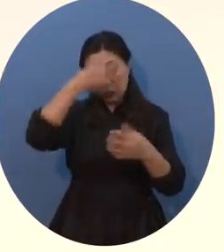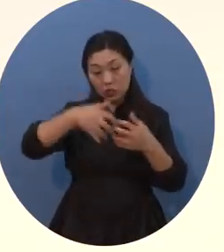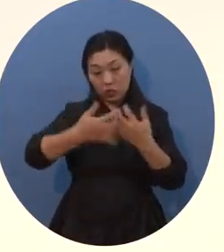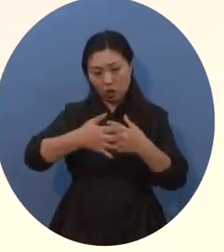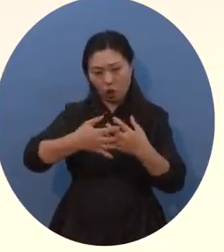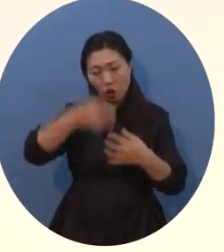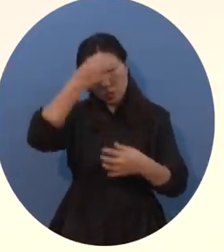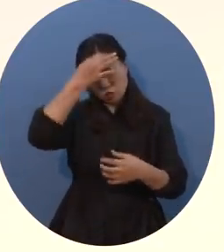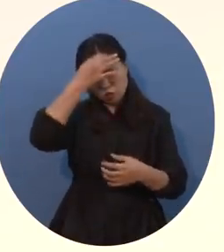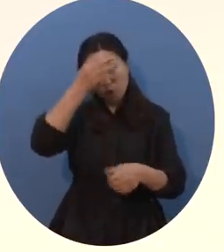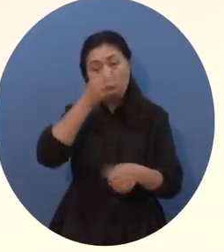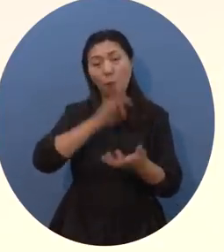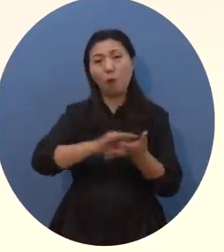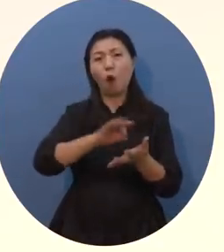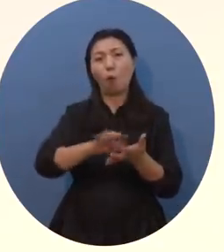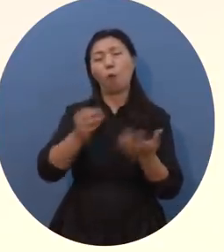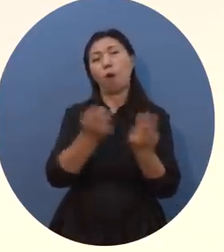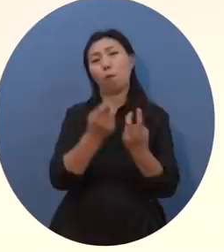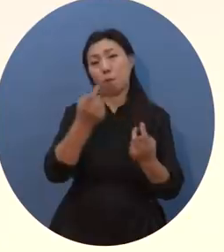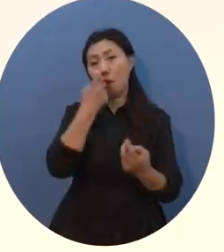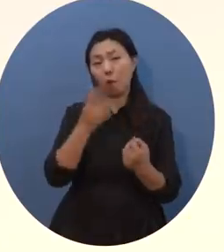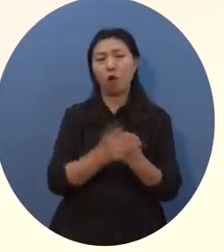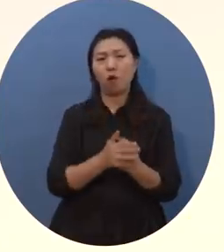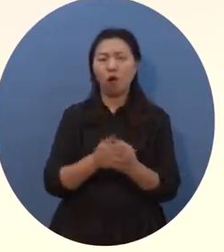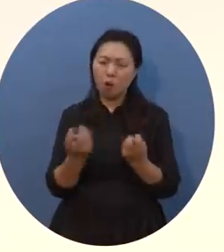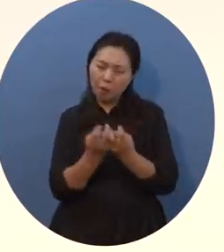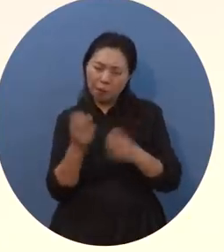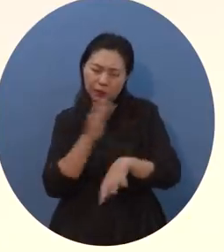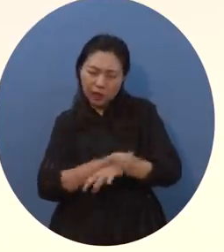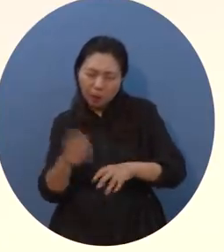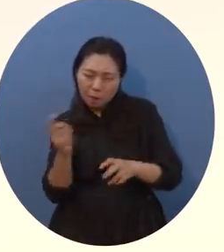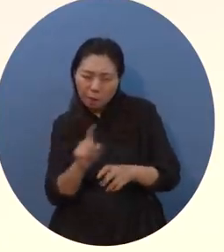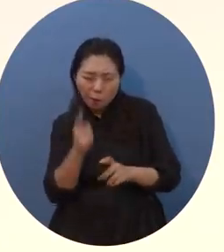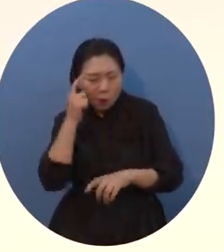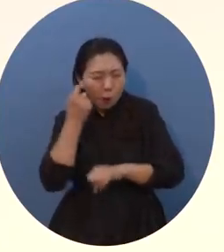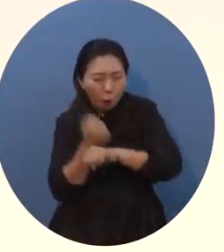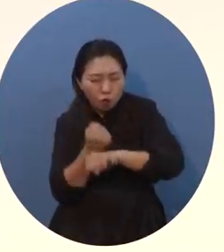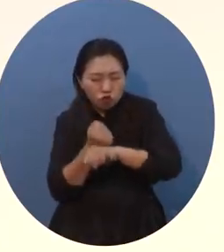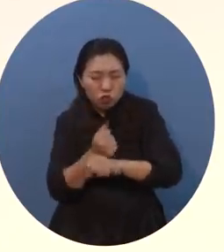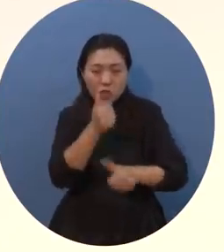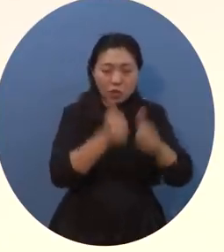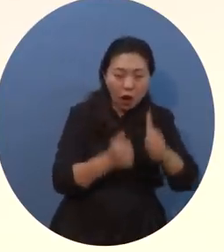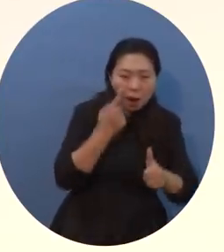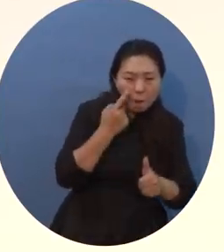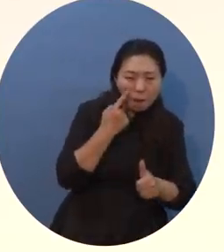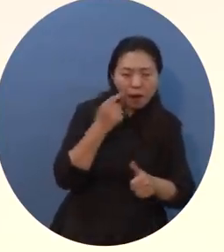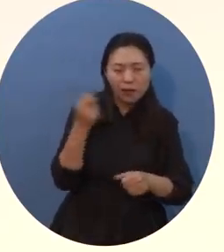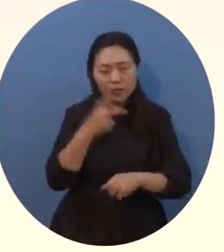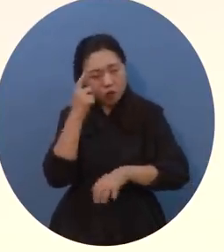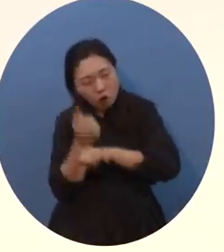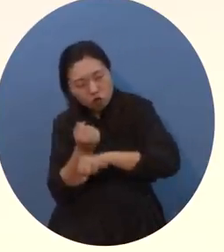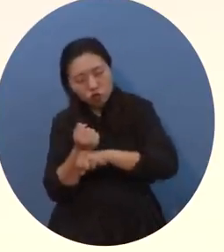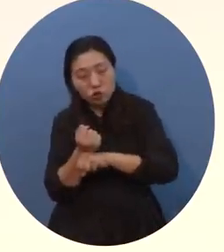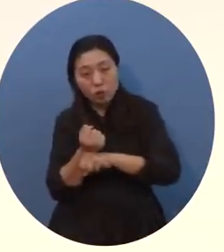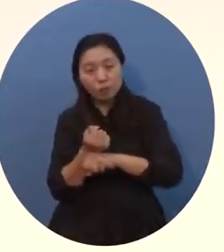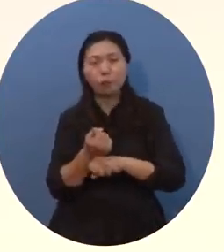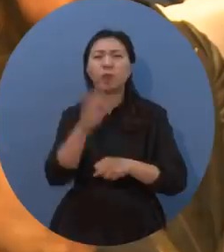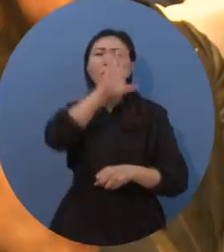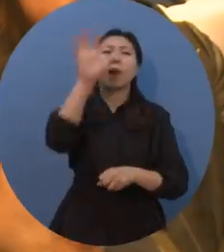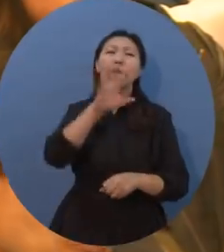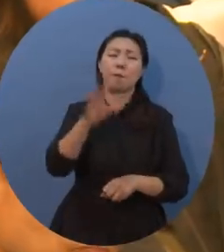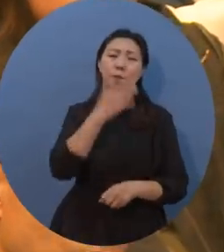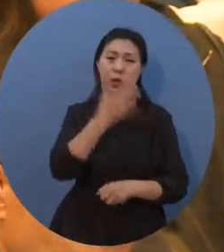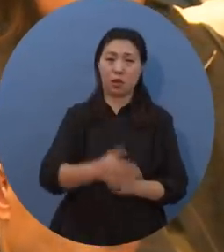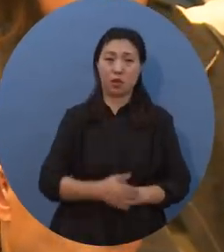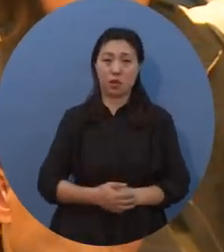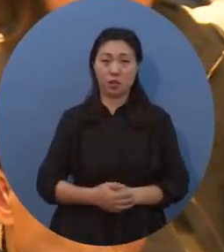하면 더 이게 잘 될까? 이게 돼서 끊임없이 연구하고, 또 실험하고, 또 연구하고 한단 말이에요. 그러니까